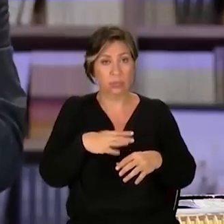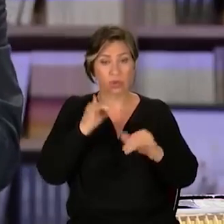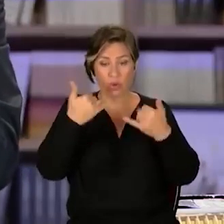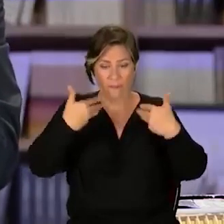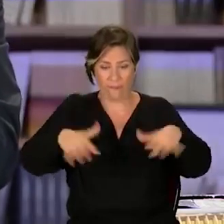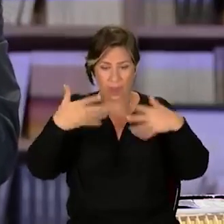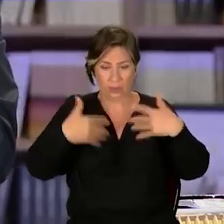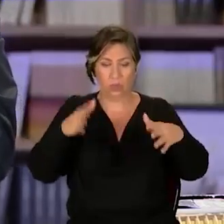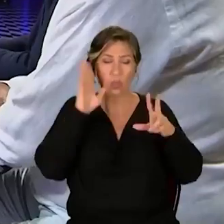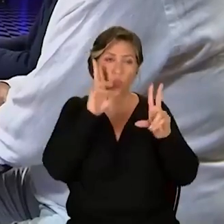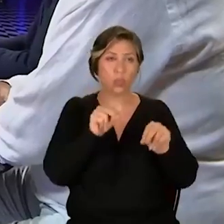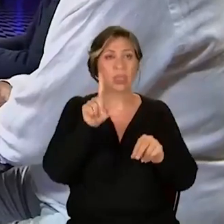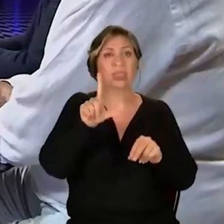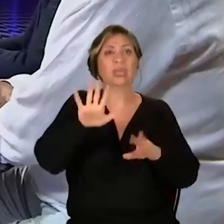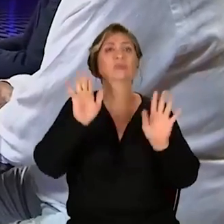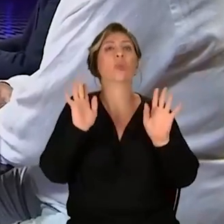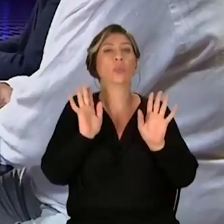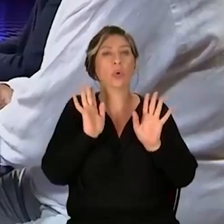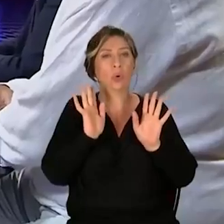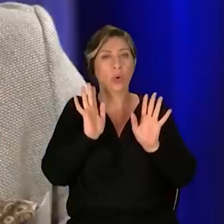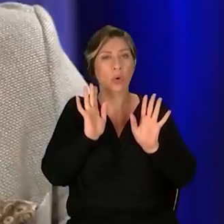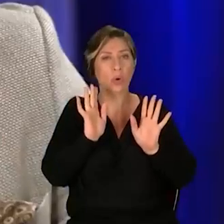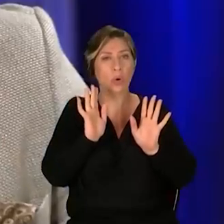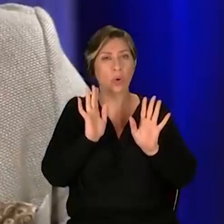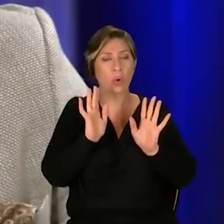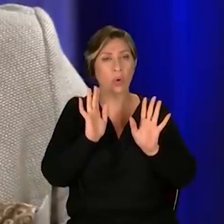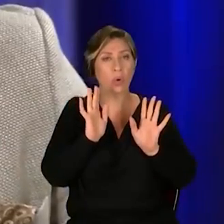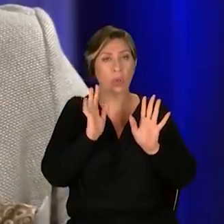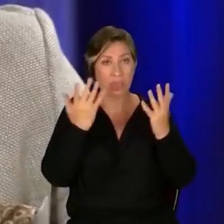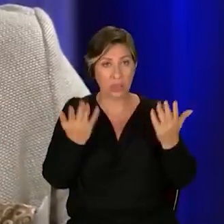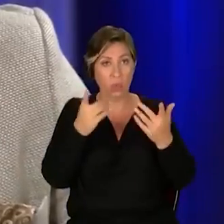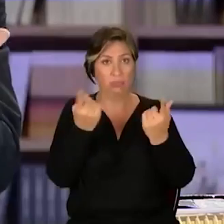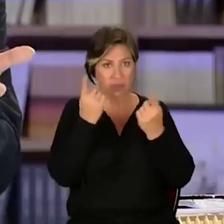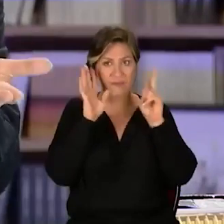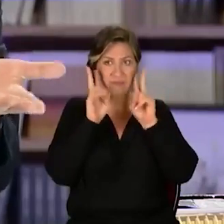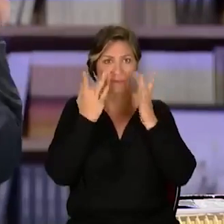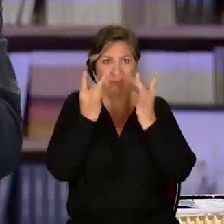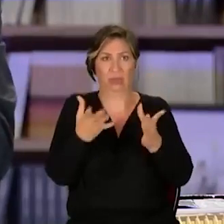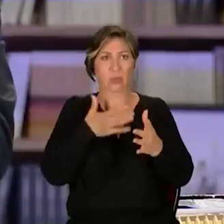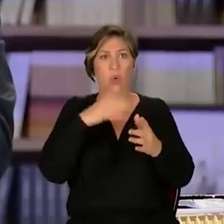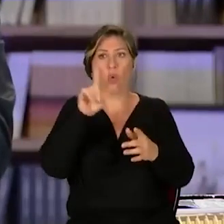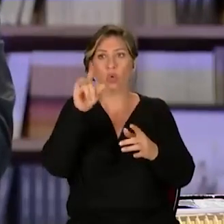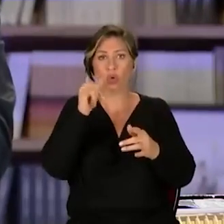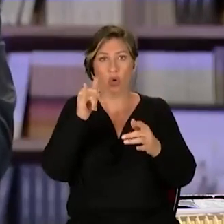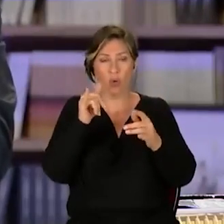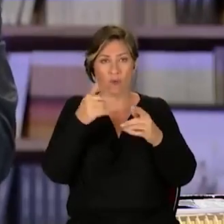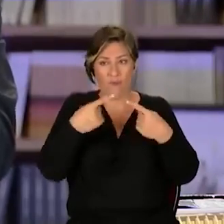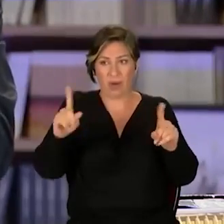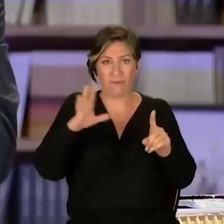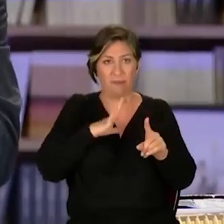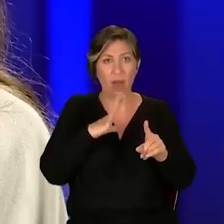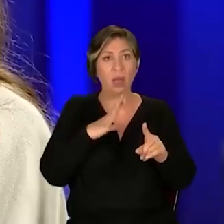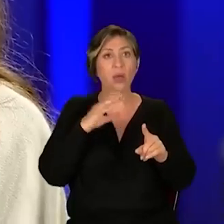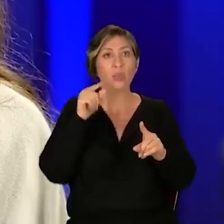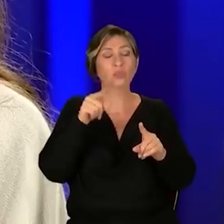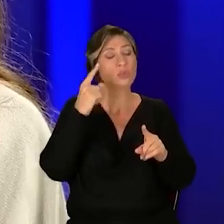Kilo verdikçe buna ihtiyacım azalıyor. Ki öyle bir şey oldu. Bir 10 kiloluk bir fark var hayatımda. Ve